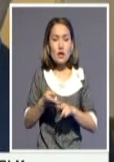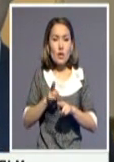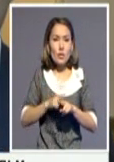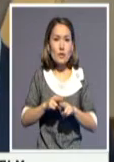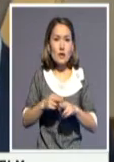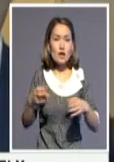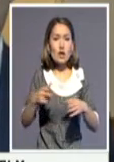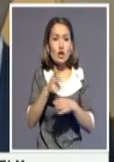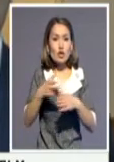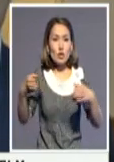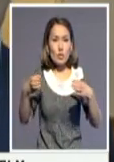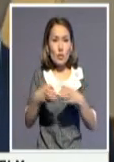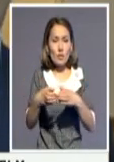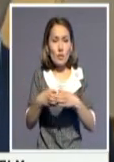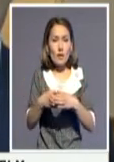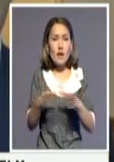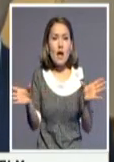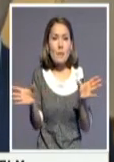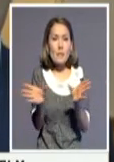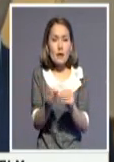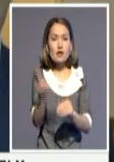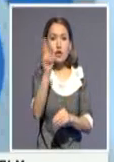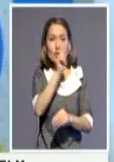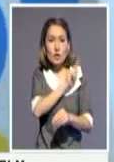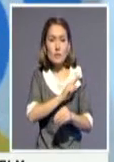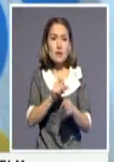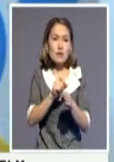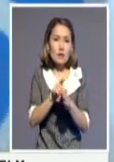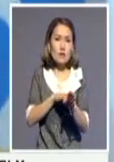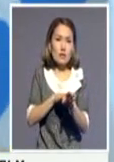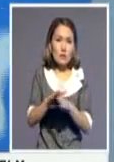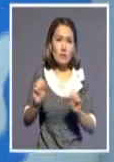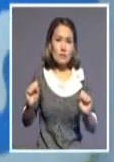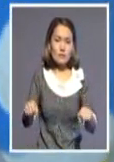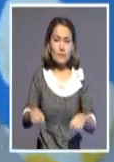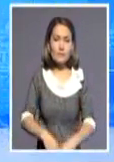яғни мына түсіру тобы үшін бірлескен бұндай жобалардың өте маңызы зор.